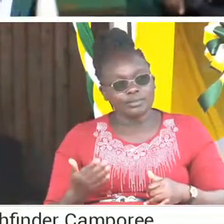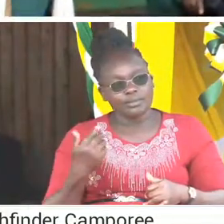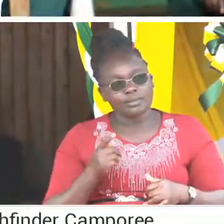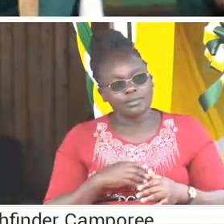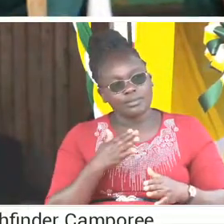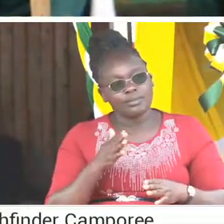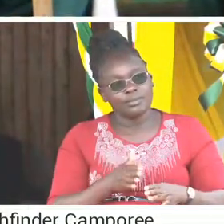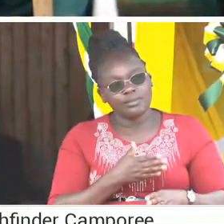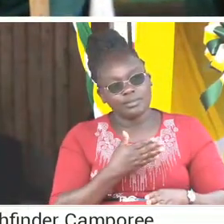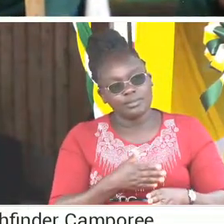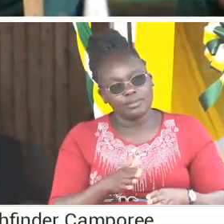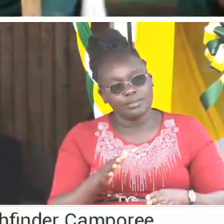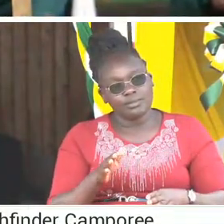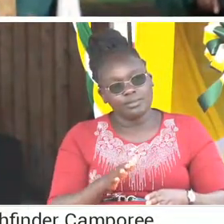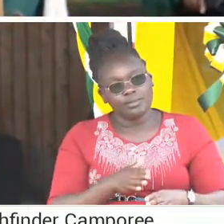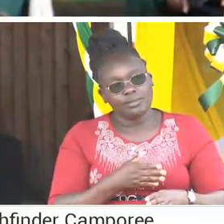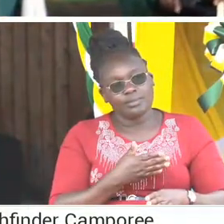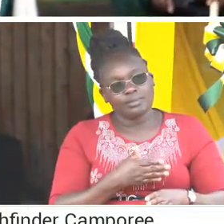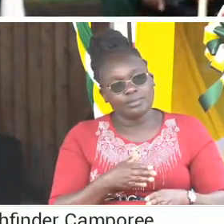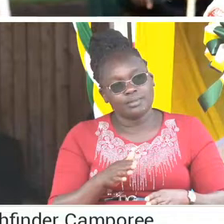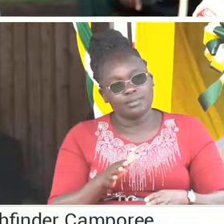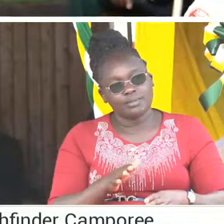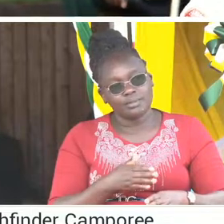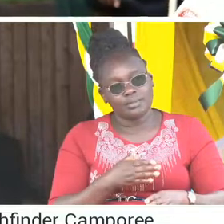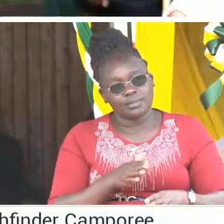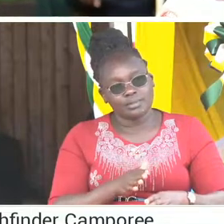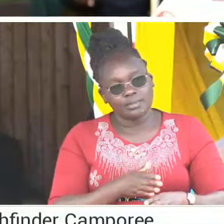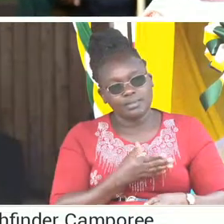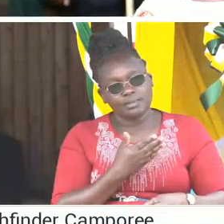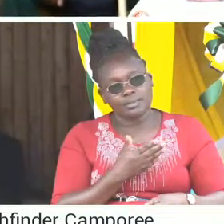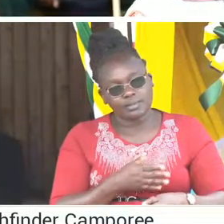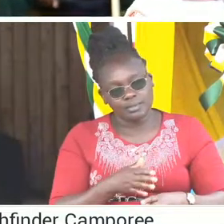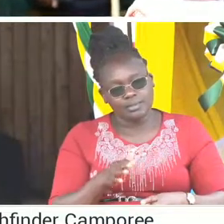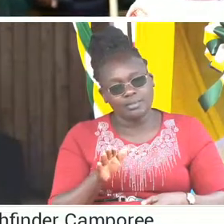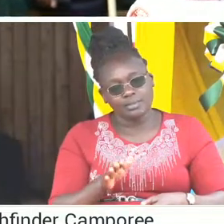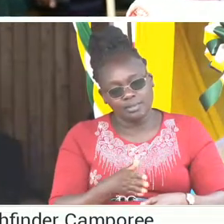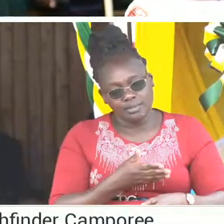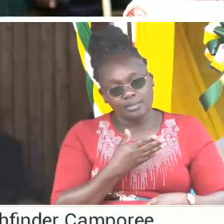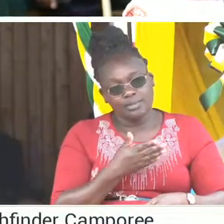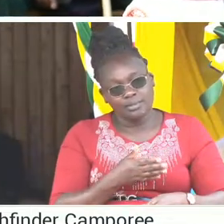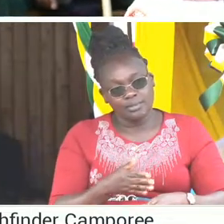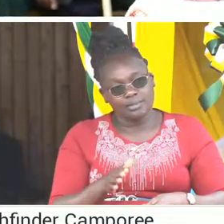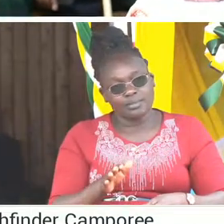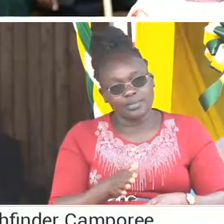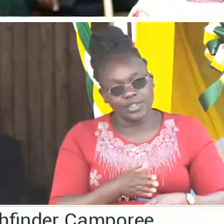mpenzi wake mayende kichwa kubwa. Akawa naimba na furahi. Wewe.